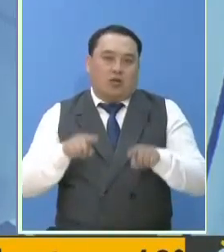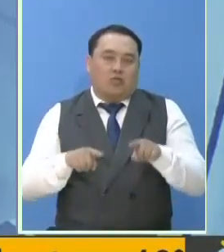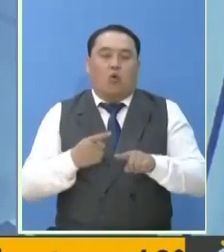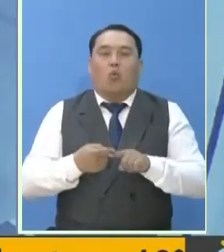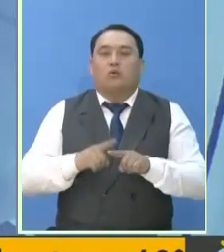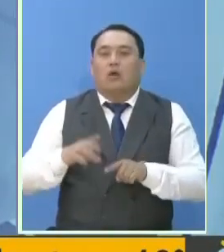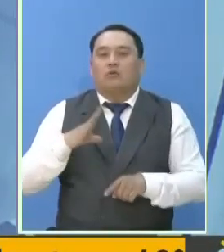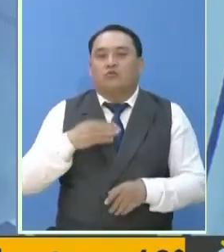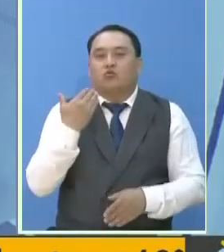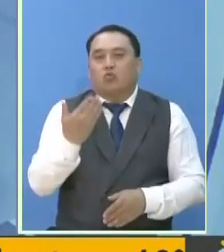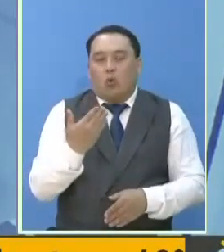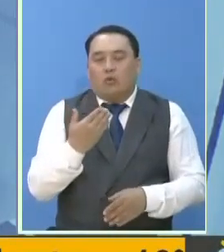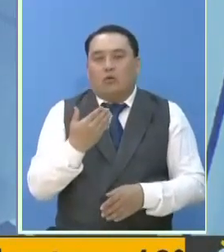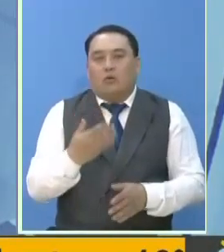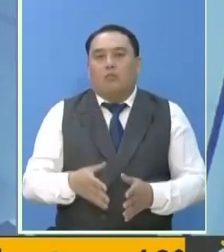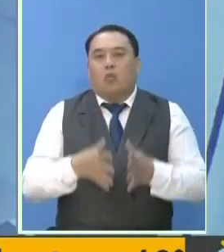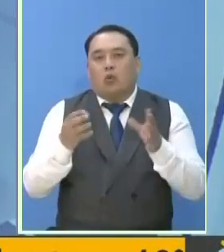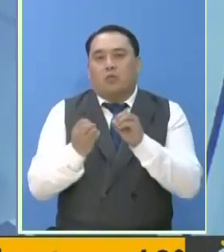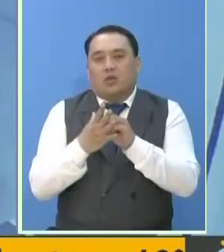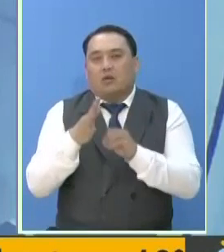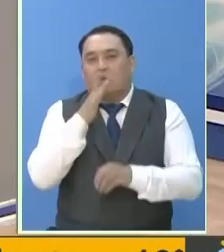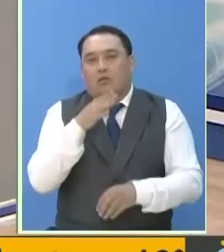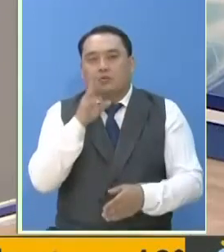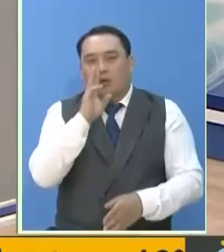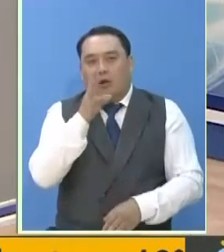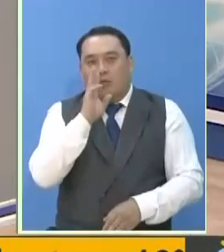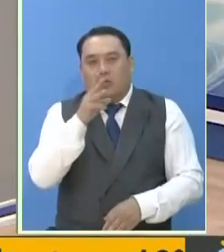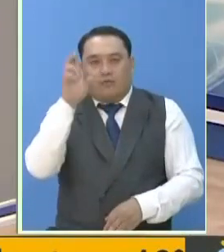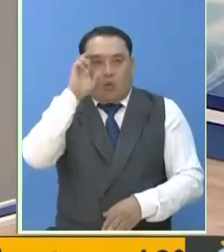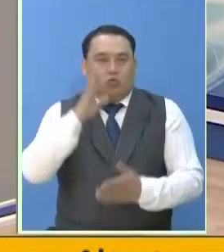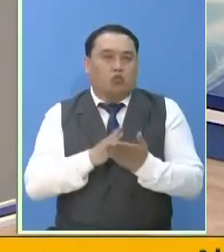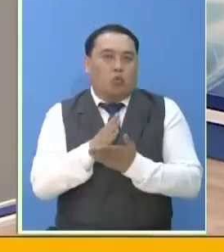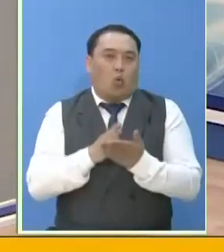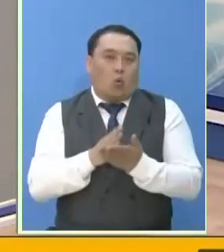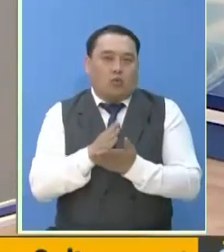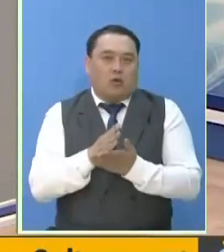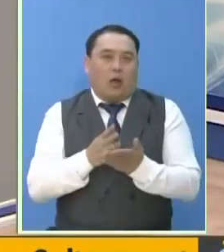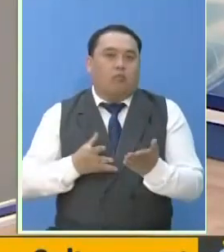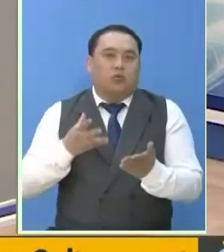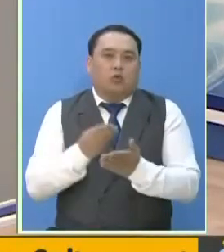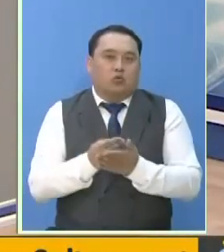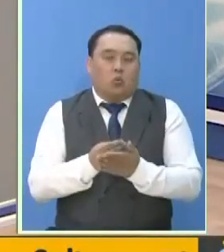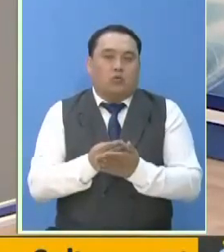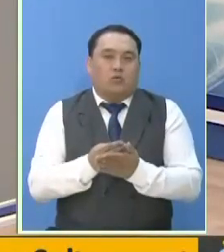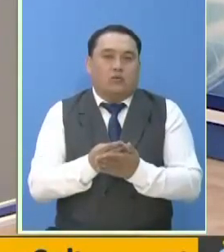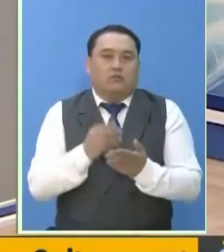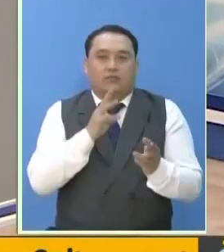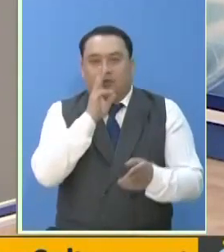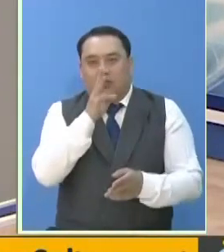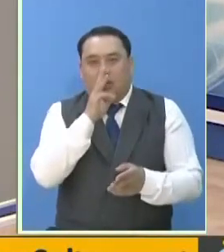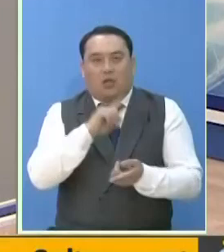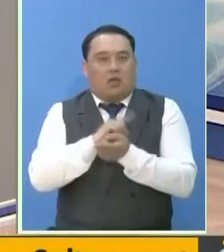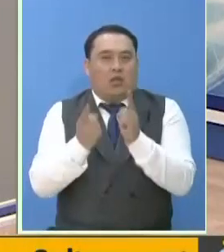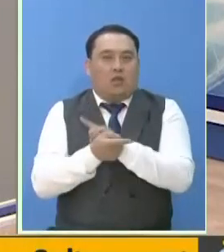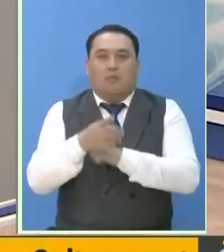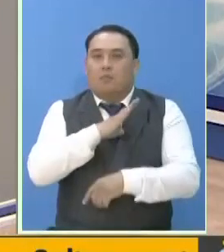что последние более 15 лет заработная плата государственных служащих, то есть оплата труда госслужащих, она системно не